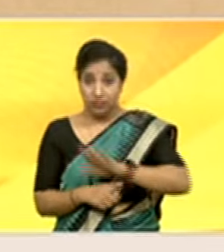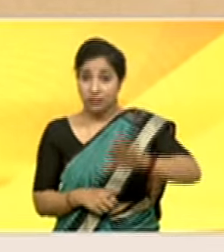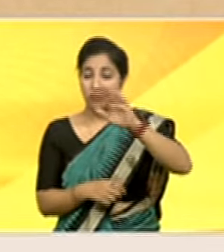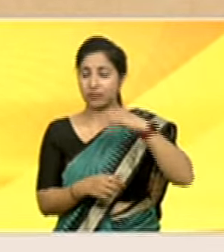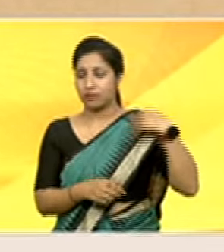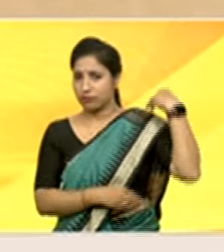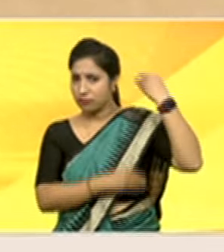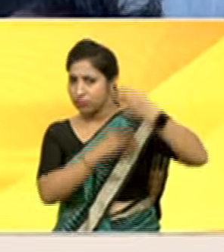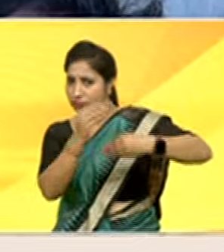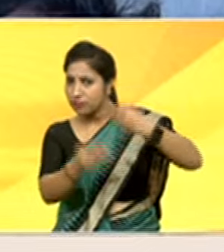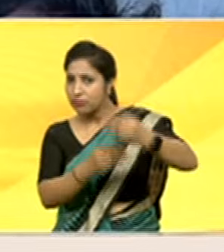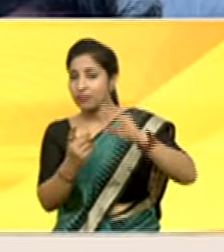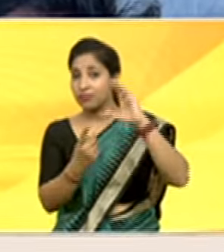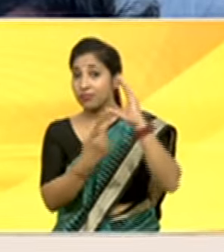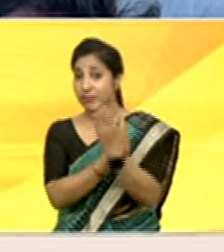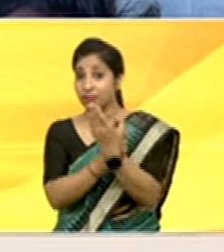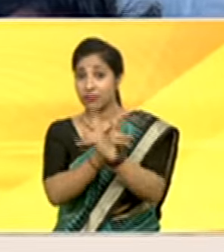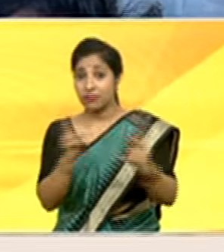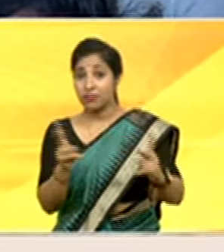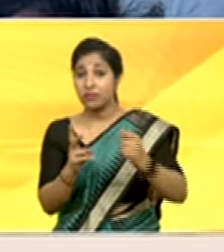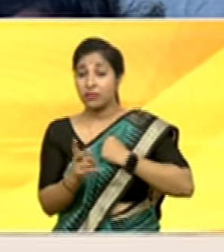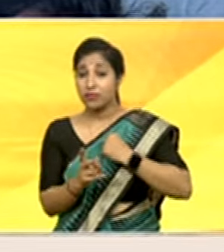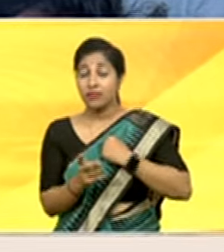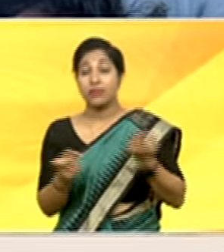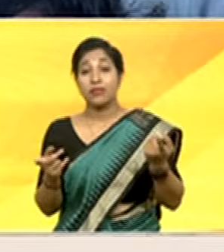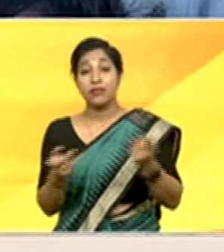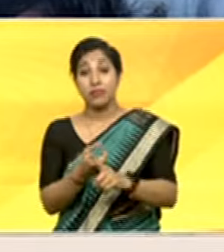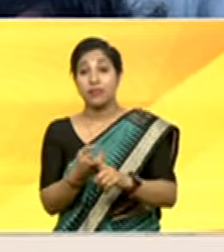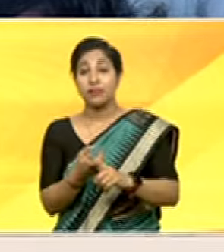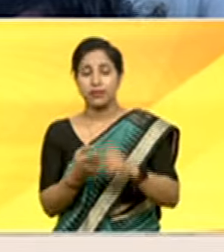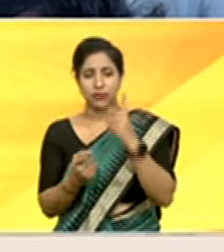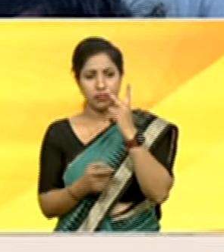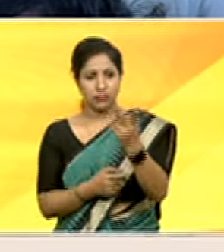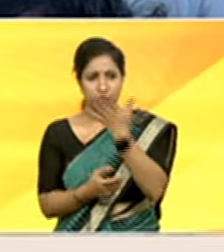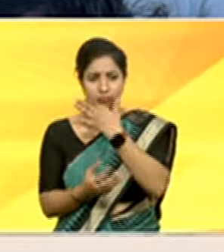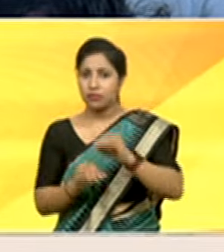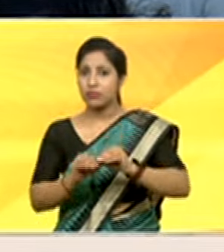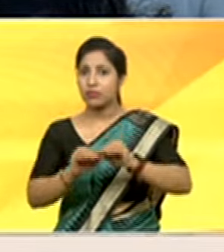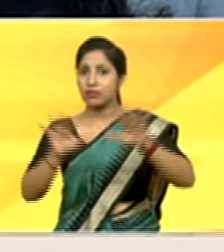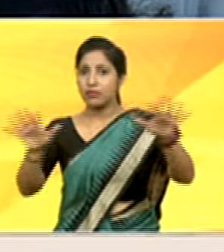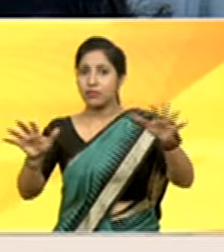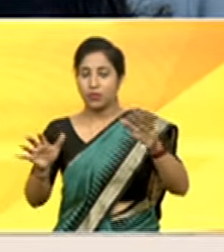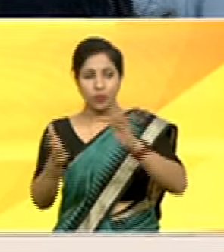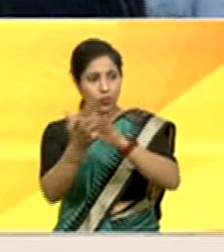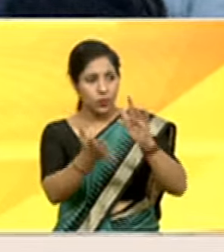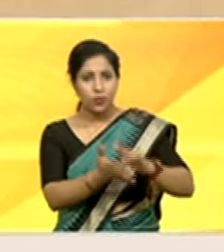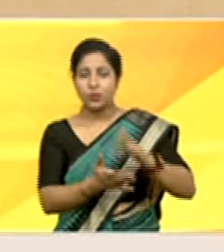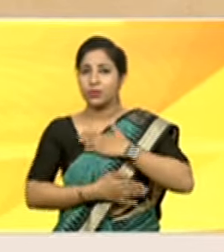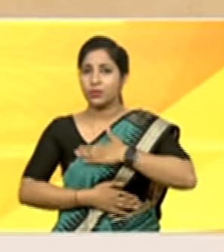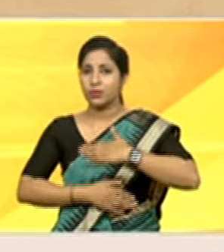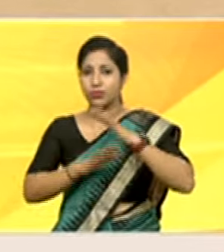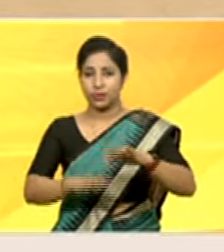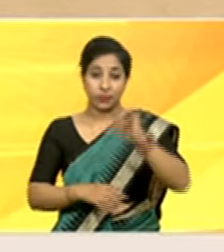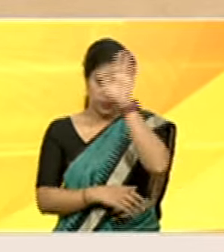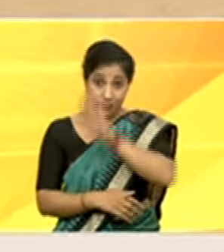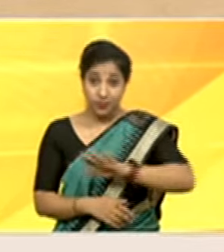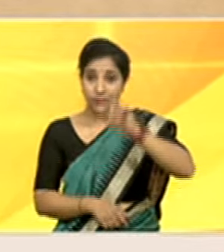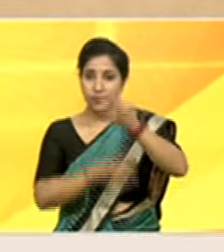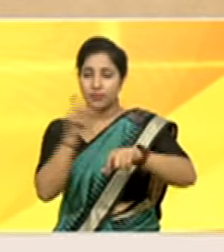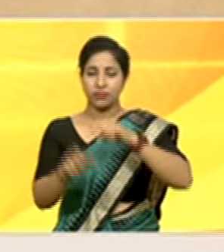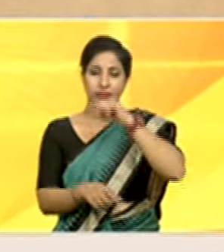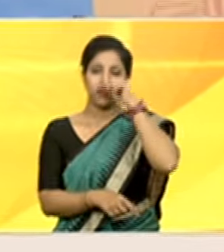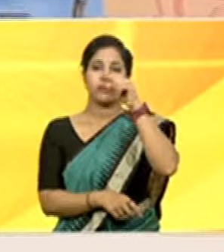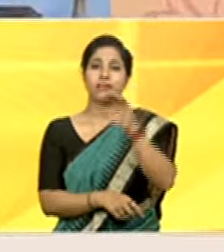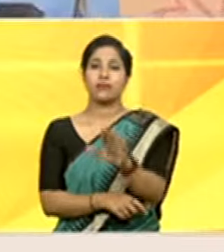विरासत और संस्कृति का जब ऐसा विस्तार दिखता है तो हर भारतिय को गर्व